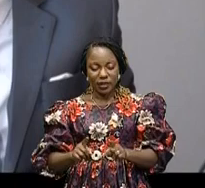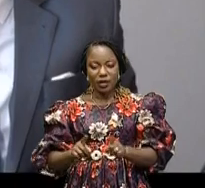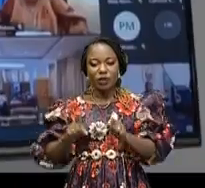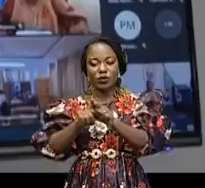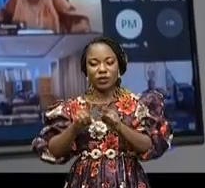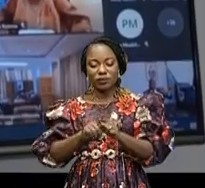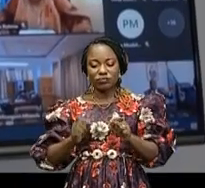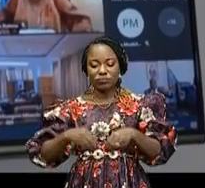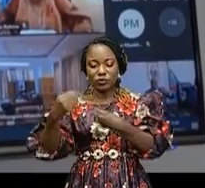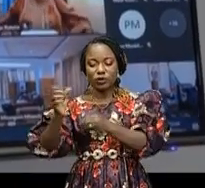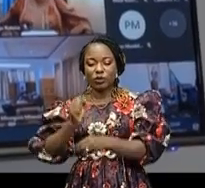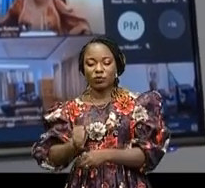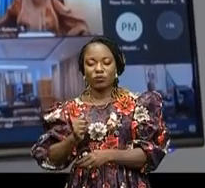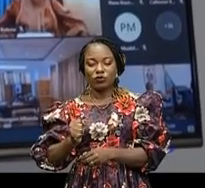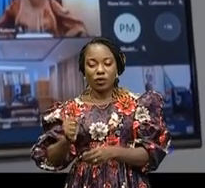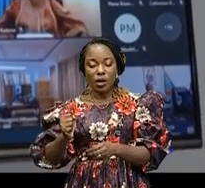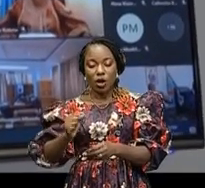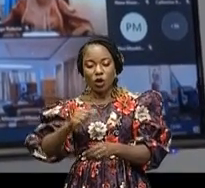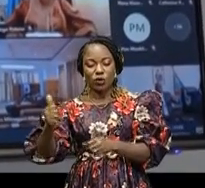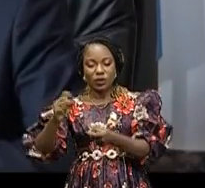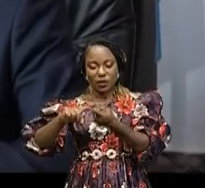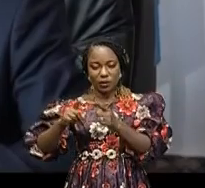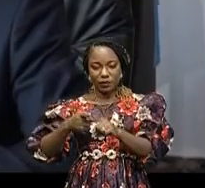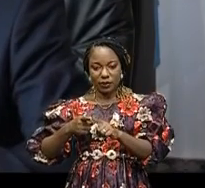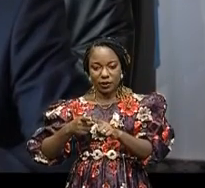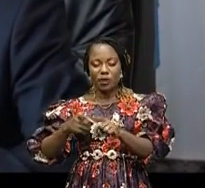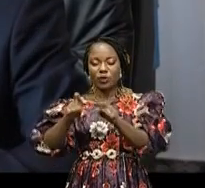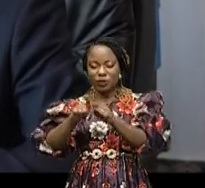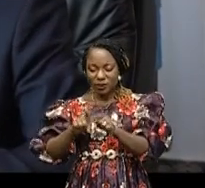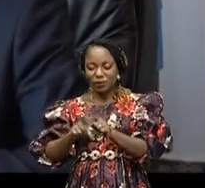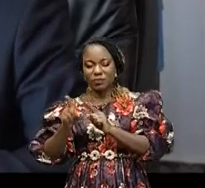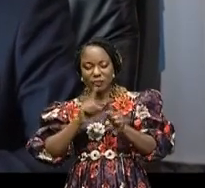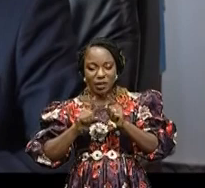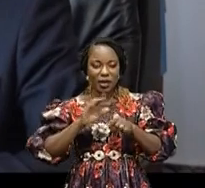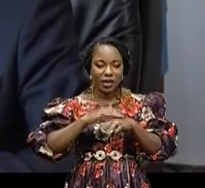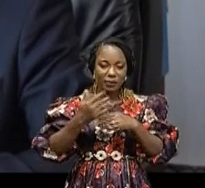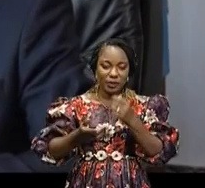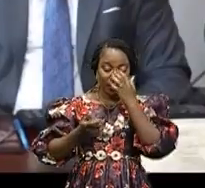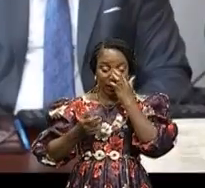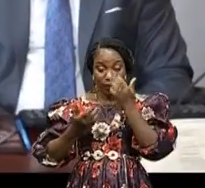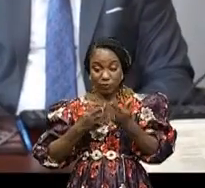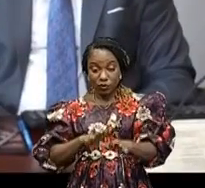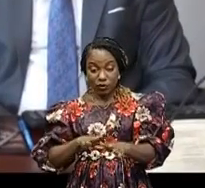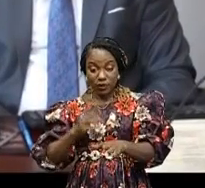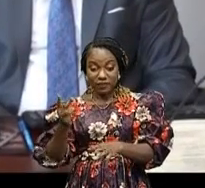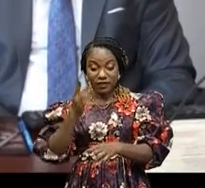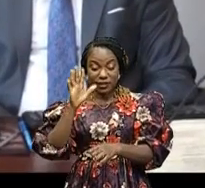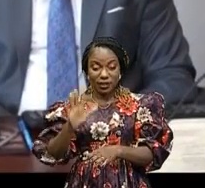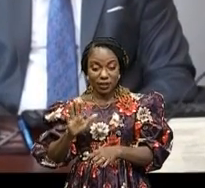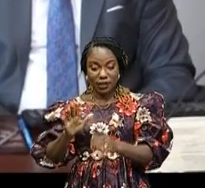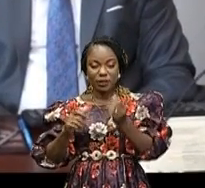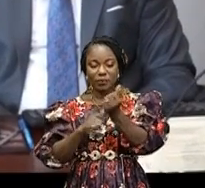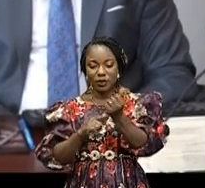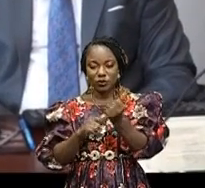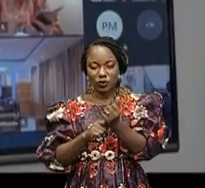passé le flambeau à son homologue sénégalais, et les commentaires après les décès de 25 de nos compatriotes au marché de